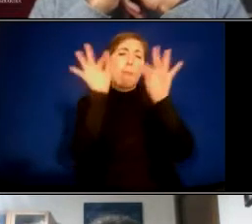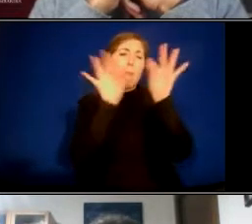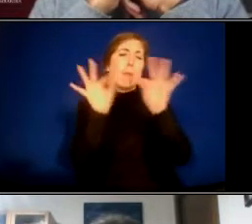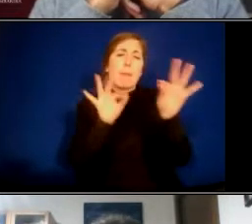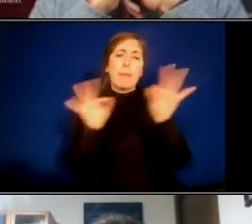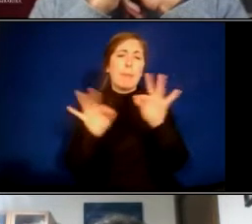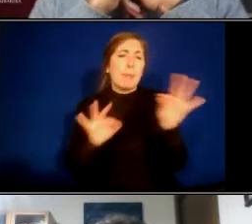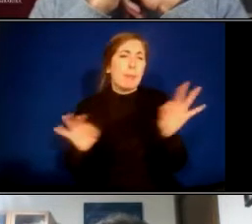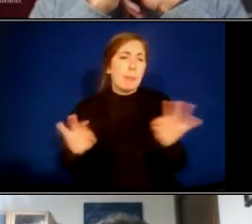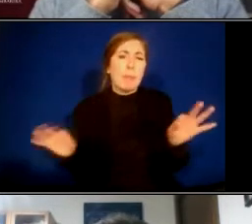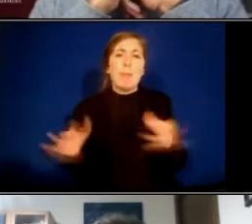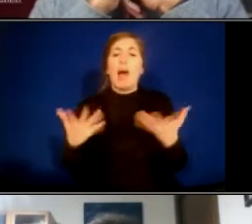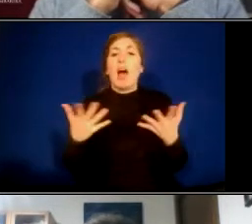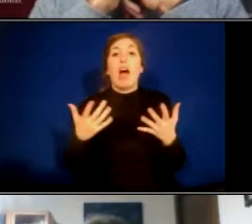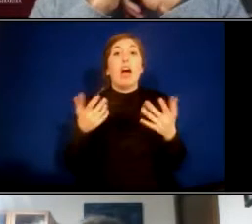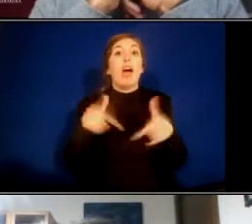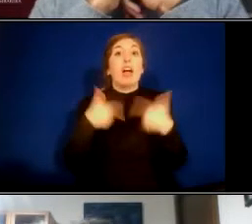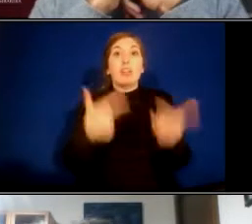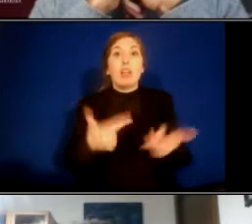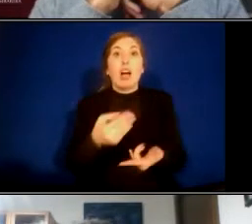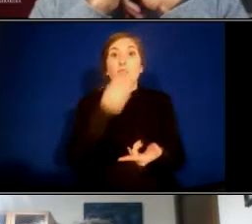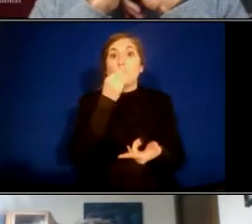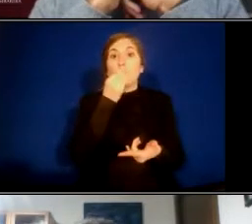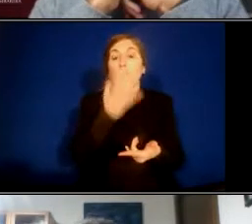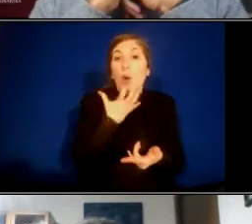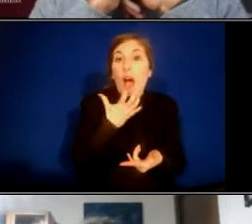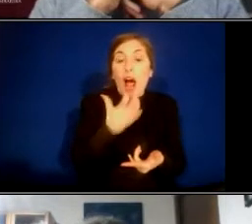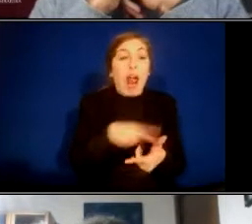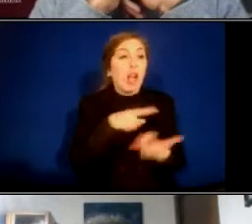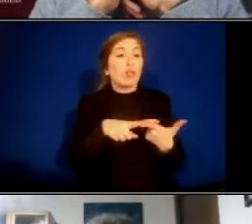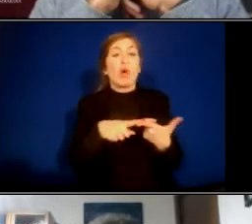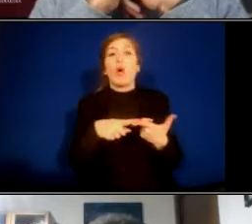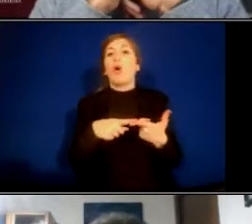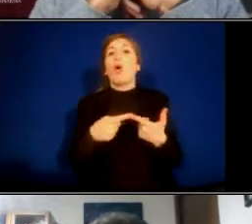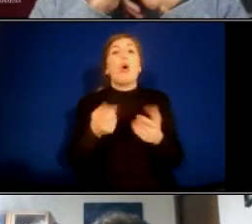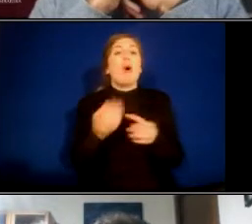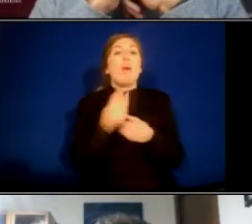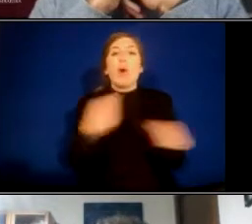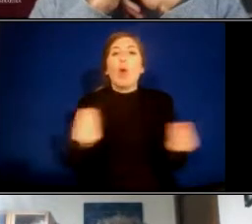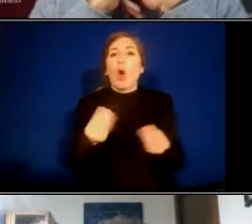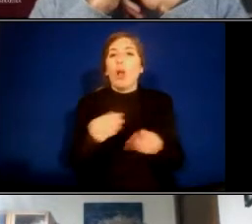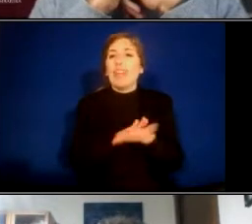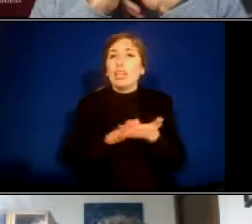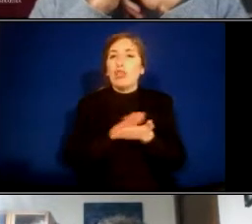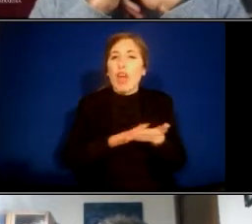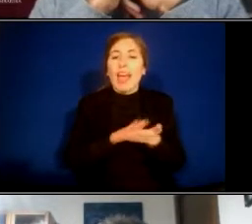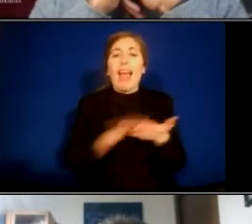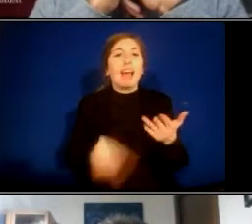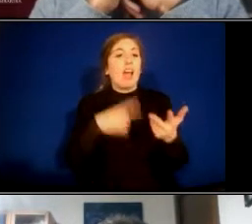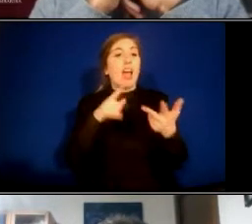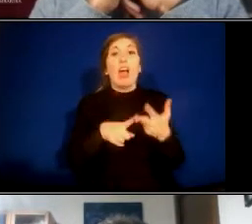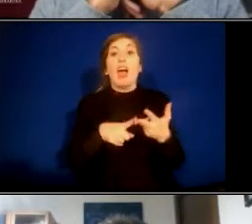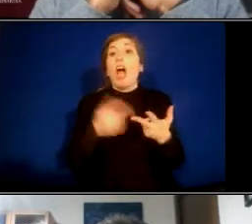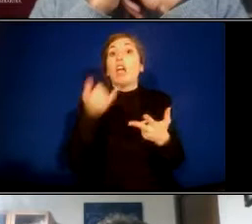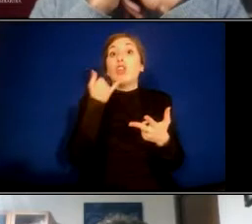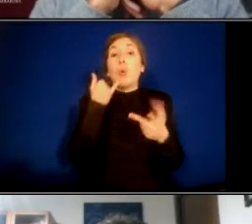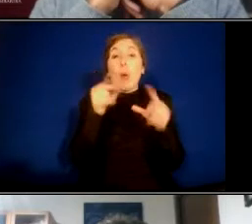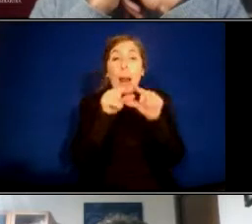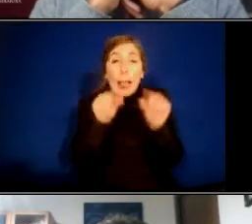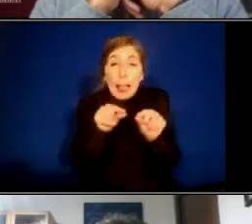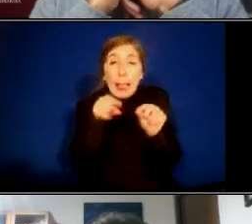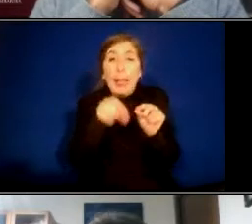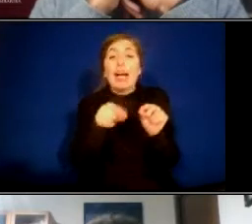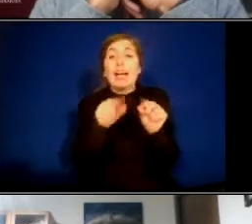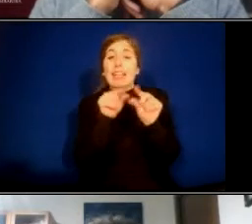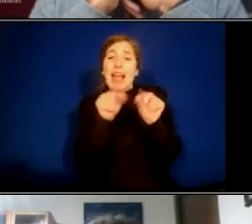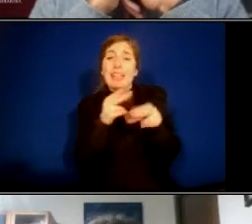l'assistenza, i pasti caldi, i prodotti igienici, SIM card, orientamento per proseguire il viaggio. Qualcuno ovviamente è in transito e non